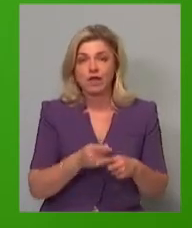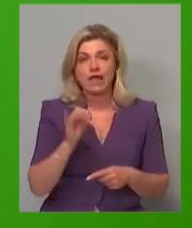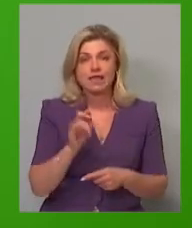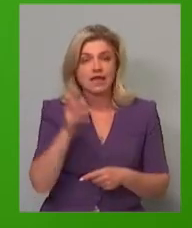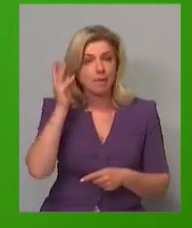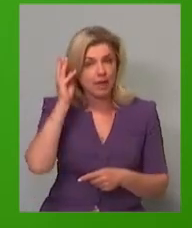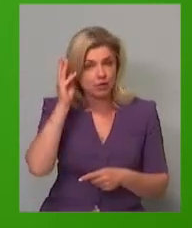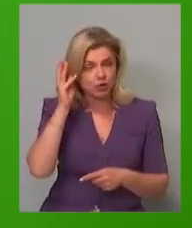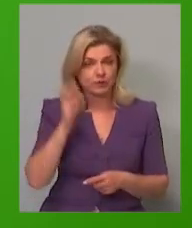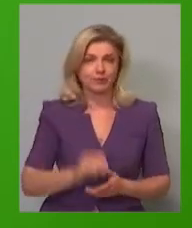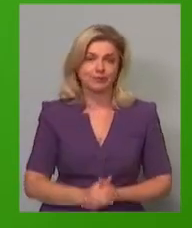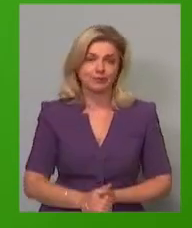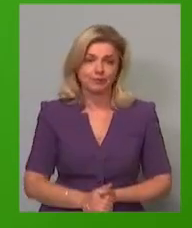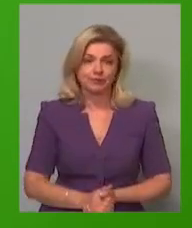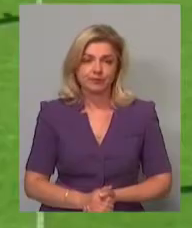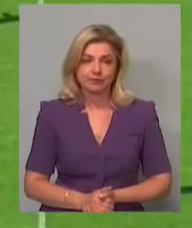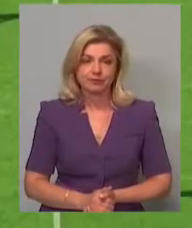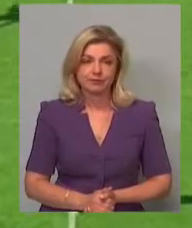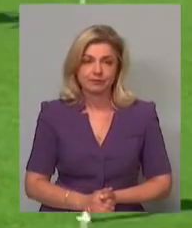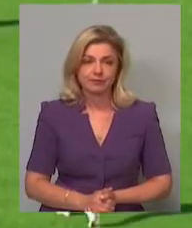Хмельниччини «Агробізнесом».